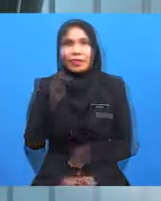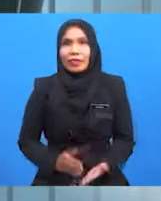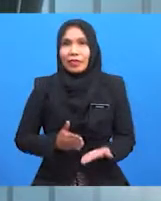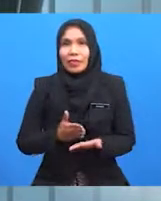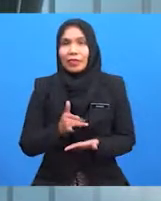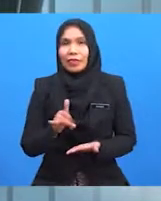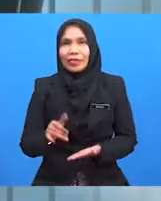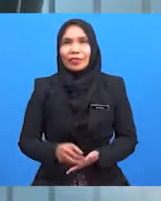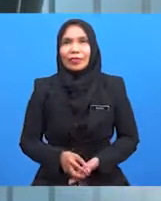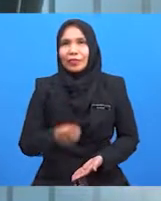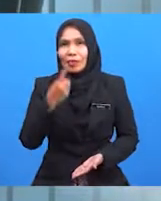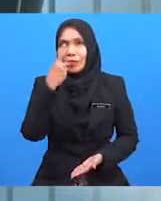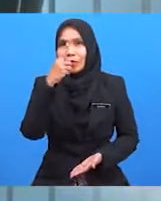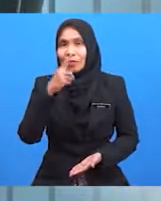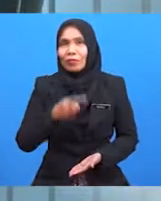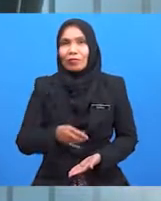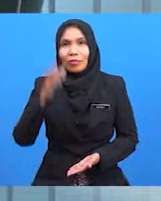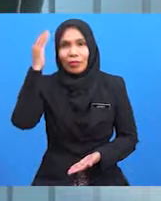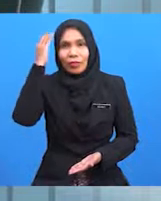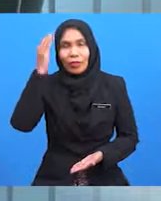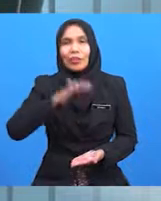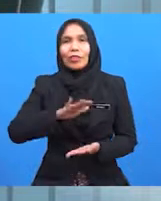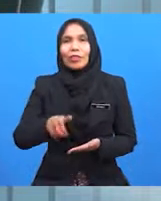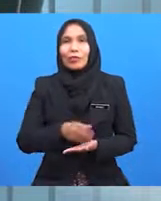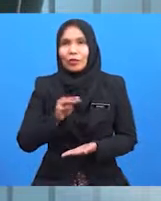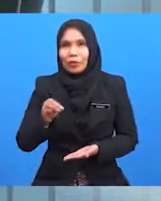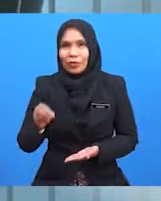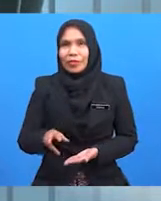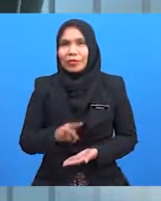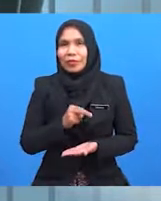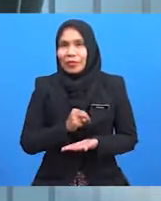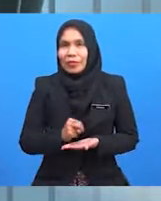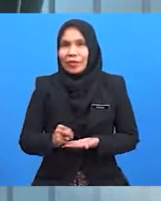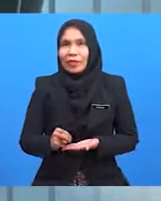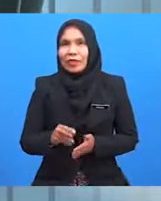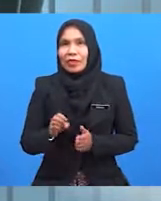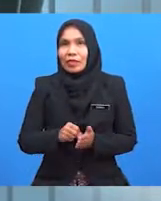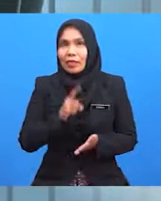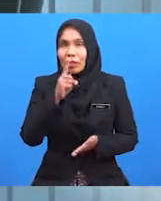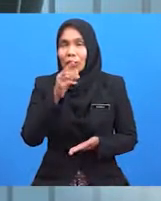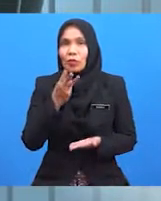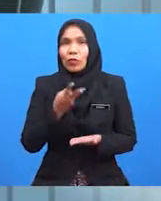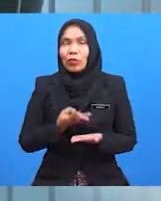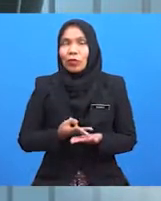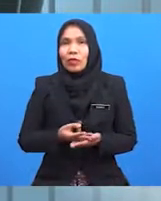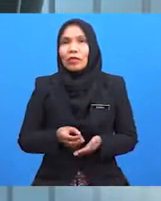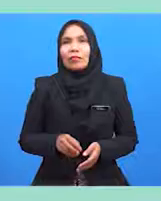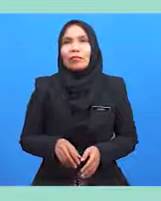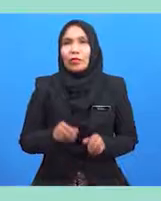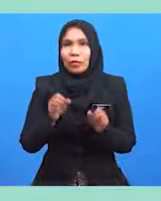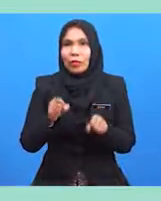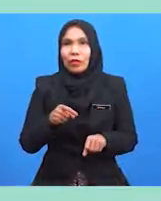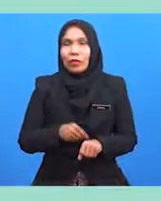Seterusnya, untuk pengetahuan semua murid, nilai sesuatu wang juga boleh diukur